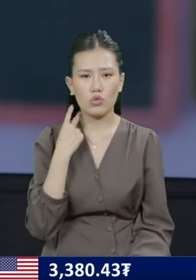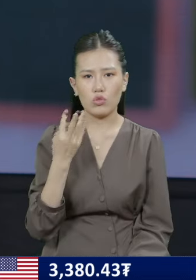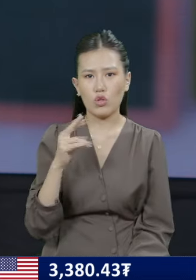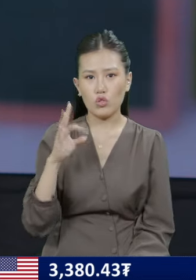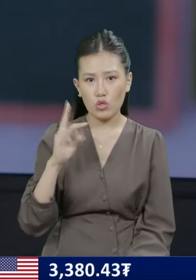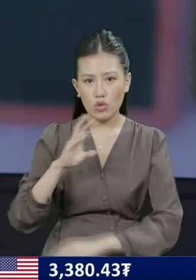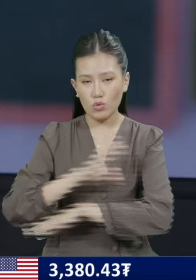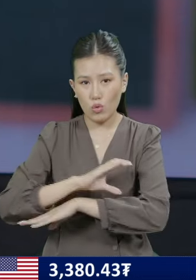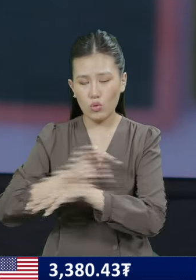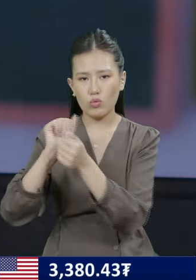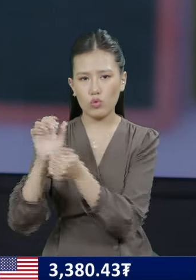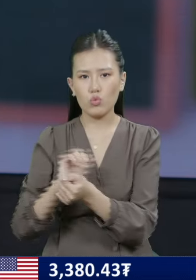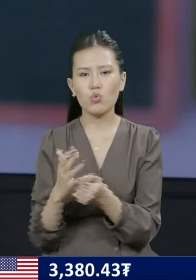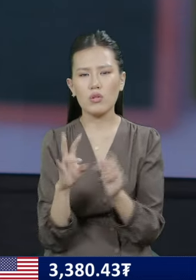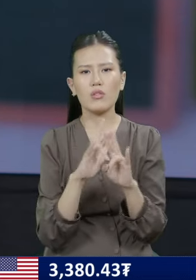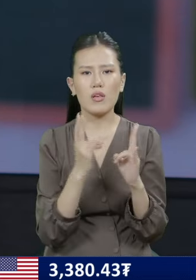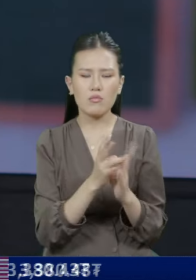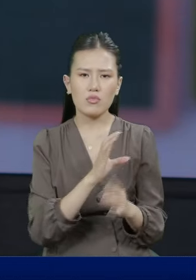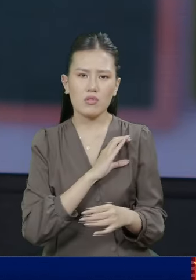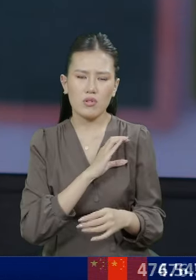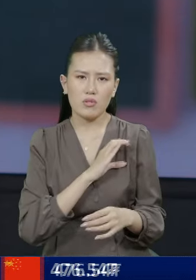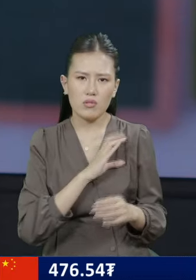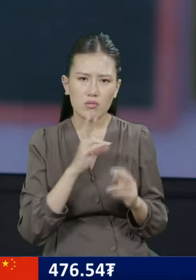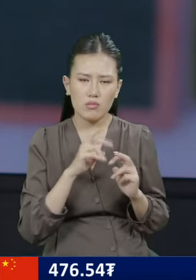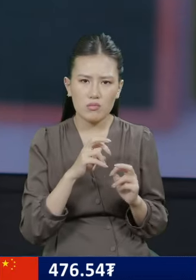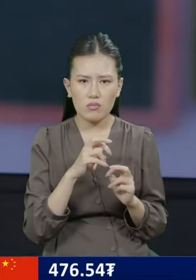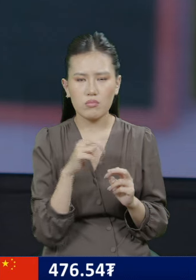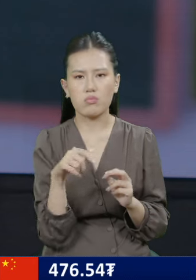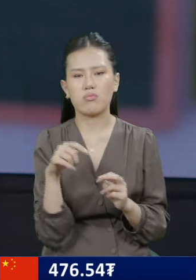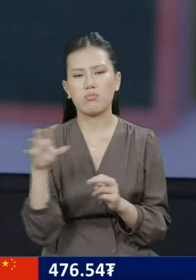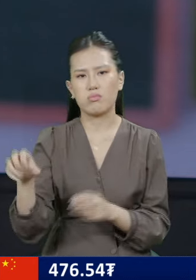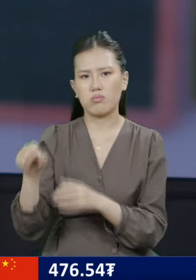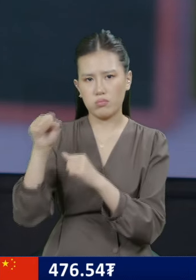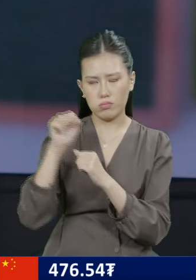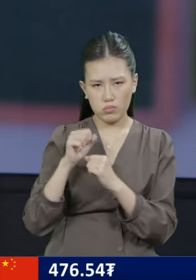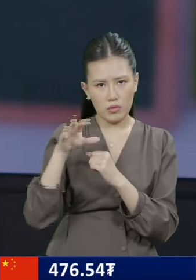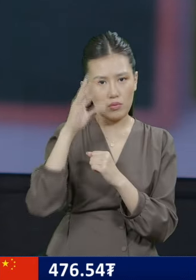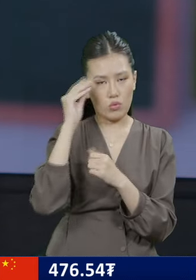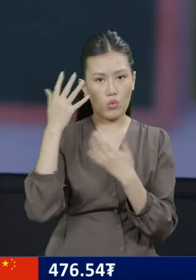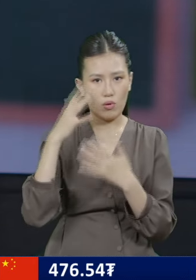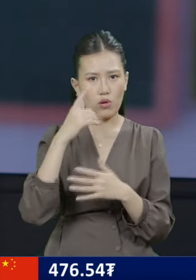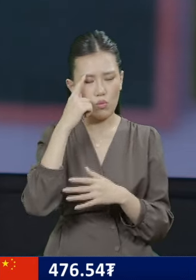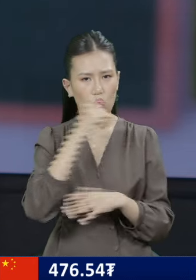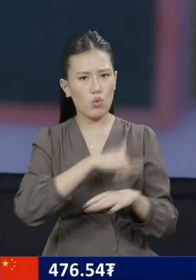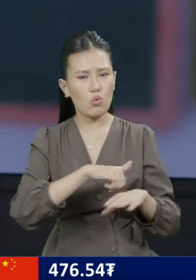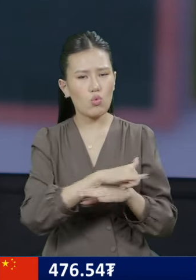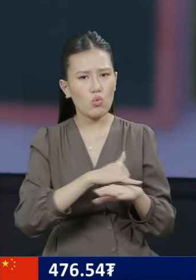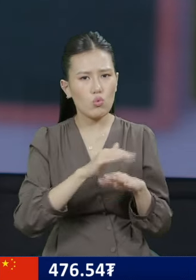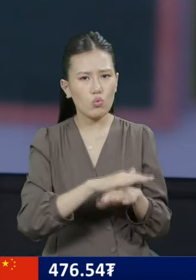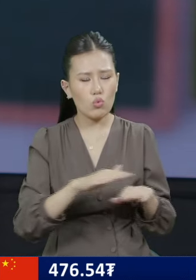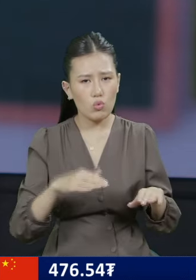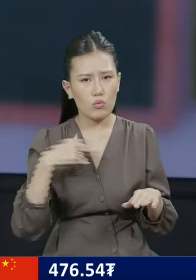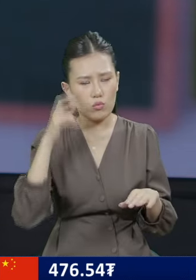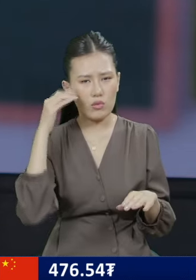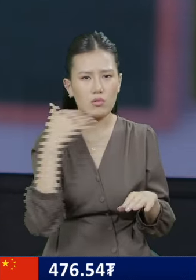чиглэлээр суралцаж төгссөн байна. Гадаадын шилдэгт тооцогдох их сургуулиудаас эзэмшсэн мэдлэгээ эх орныхоо хойч ирээдүй болсон хүүхдүүдэд заах чин хүсэлтэй